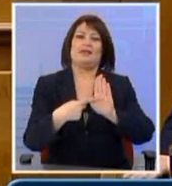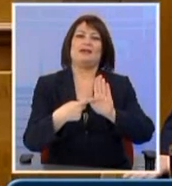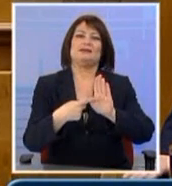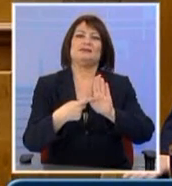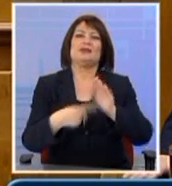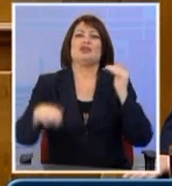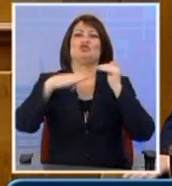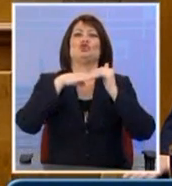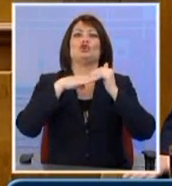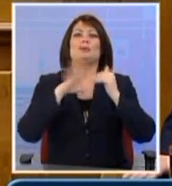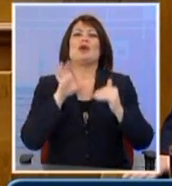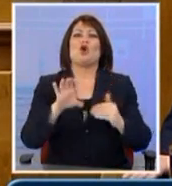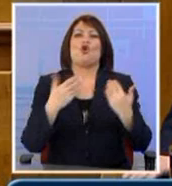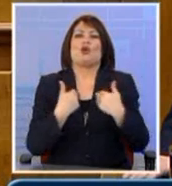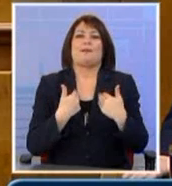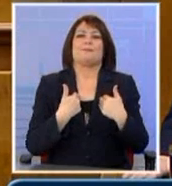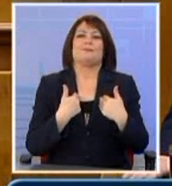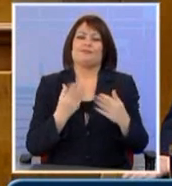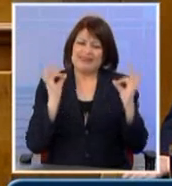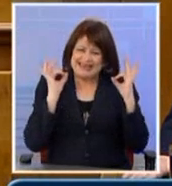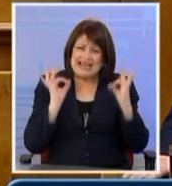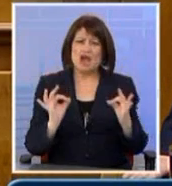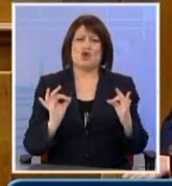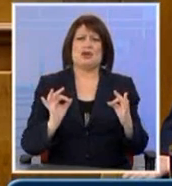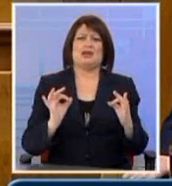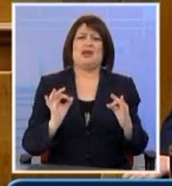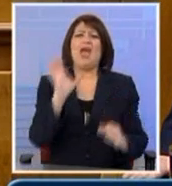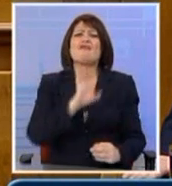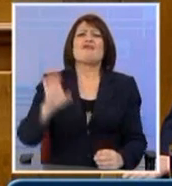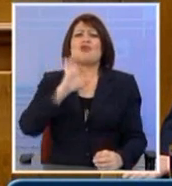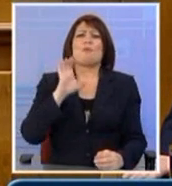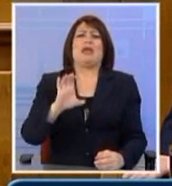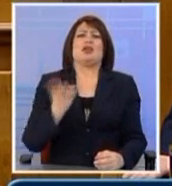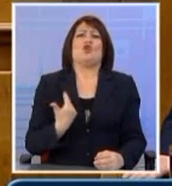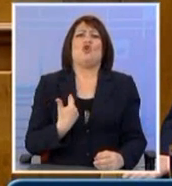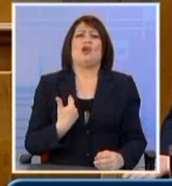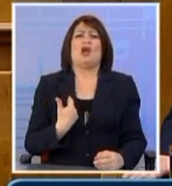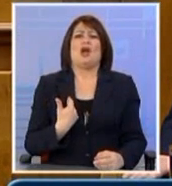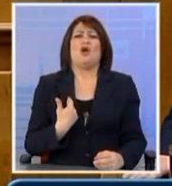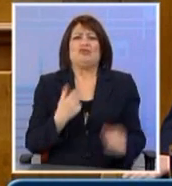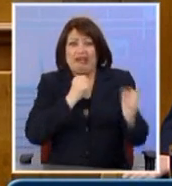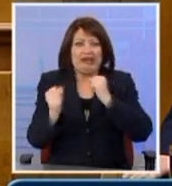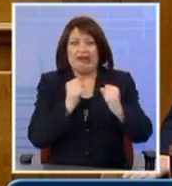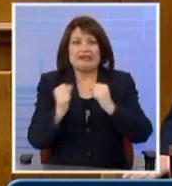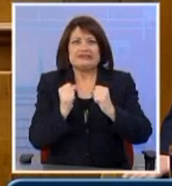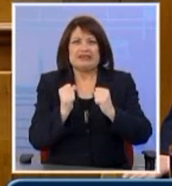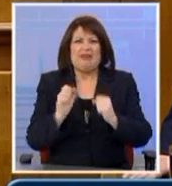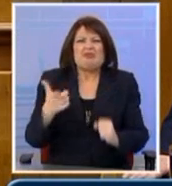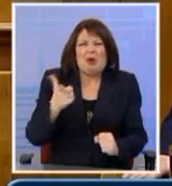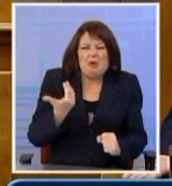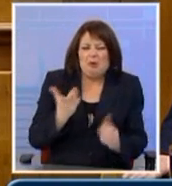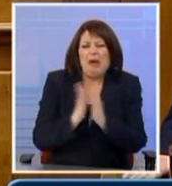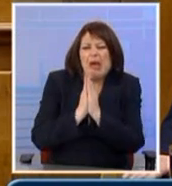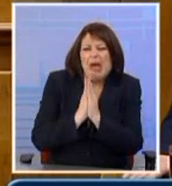θεσμικά ισότιμης χώρας, της κανονικής χώρας της Ευρώπης, και όχι το πρόσωπο της χώρας σε κρίση, του φτωχού